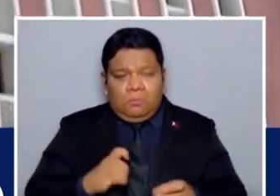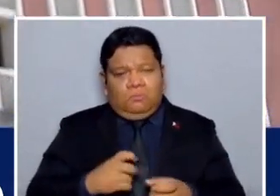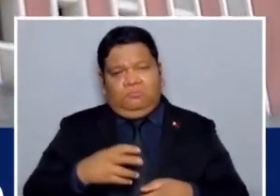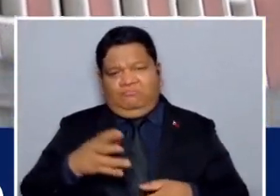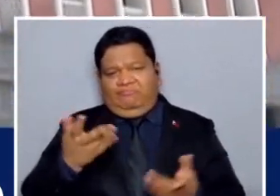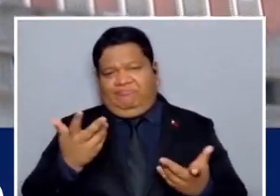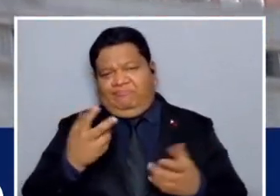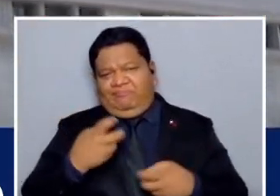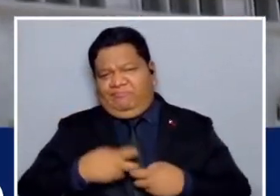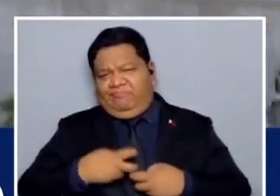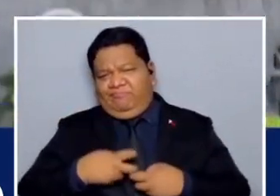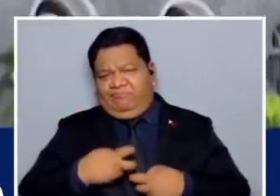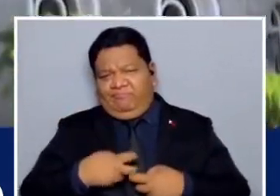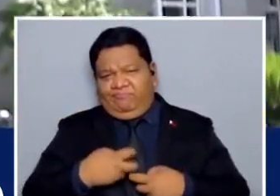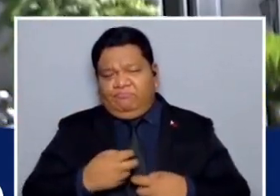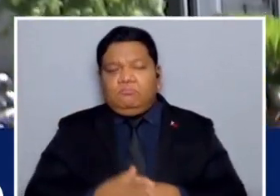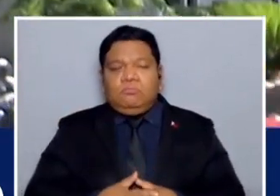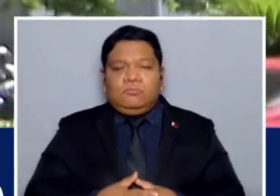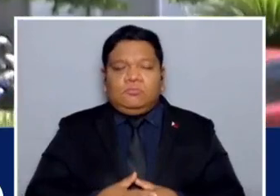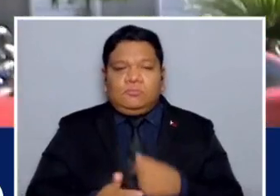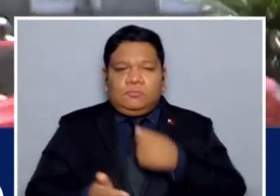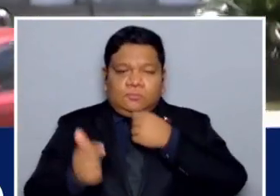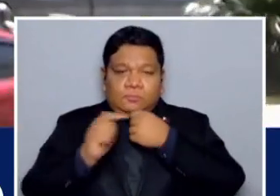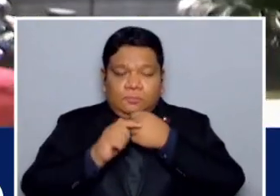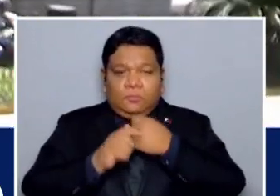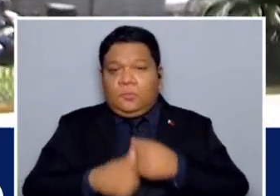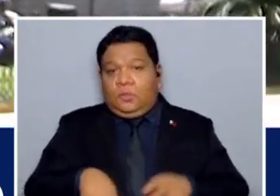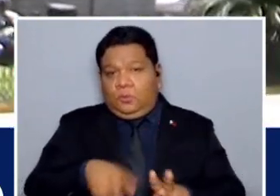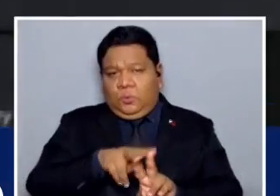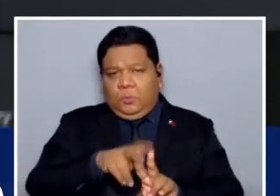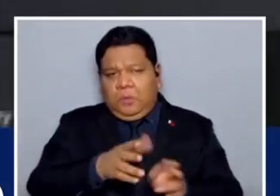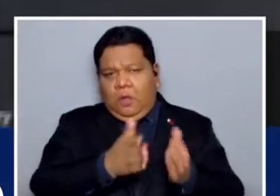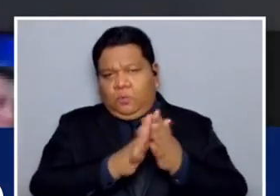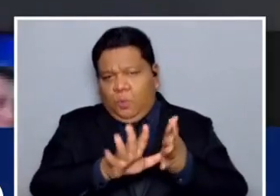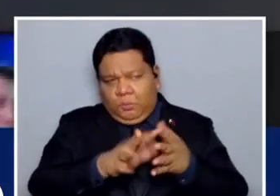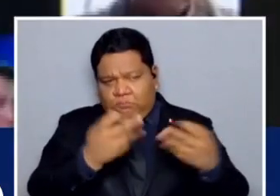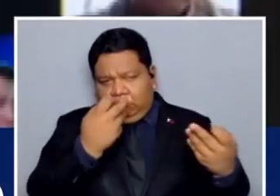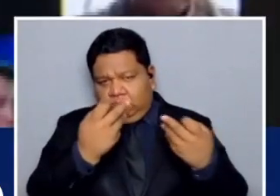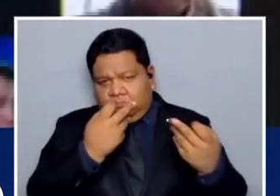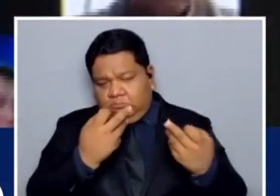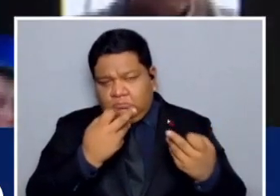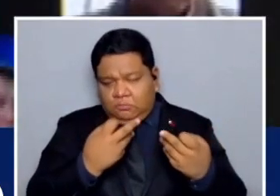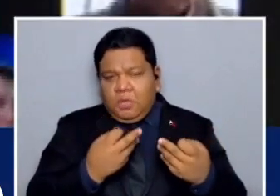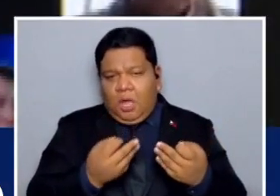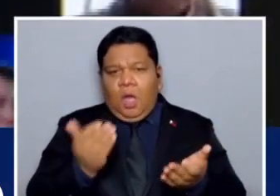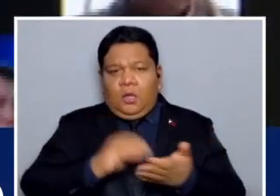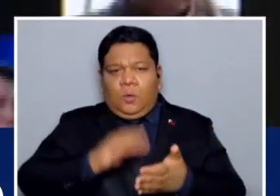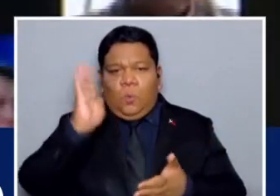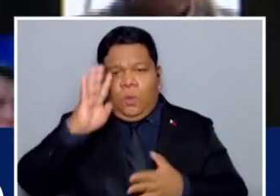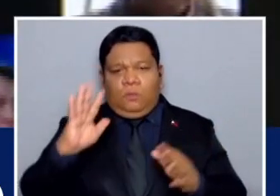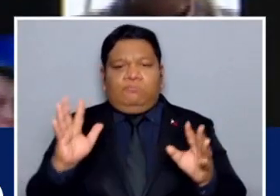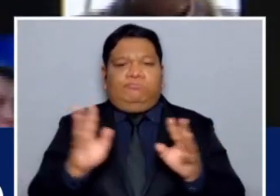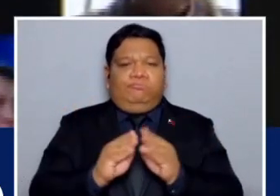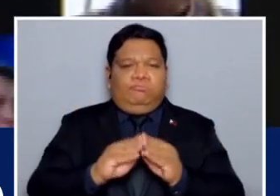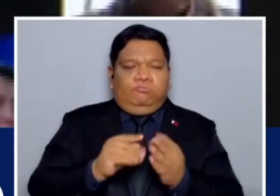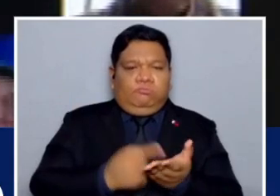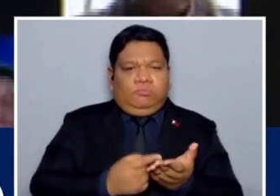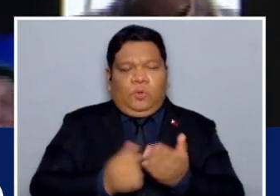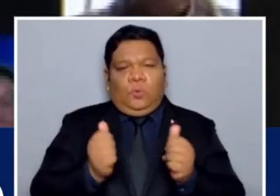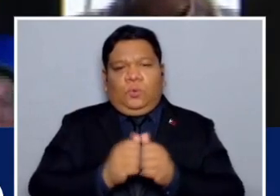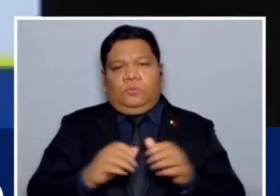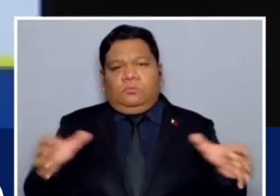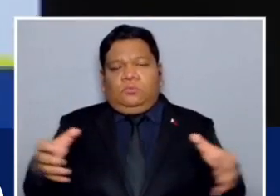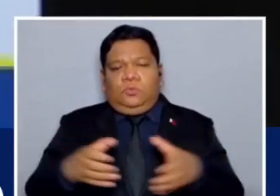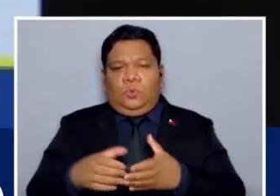ba? Hihingi sina Lacson at Soto ng paliwanag mula sa COMELEC at muling magpapatawag ng pagdinig ng Joint Congressional